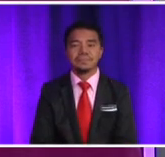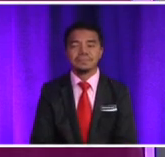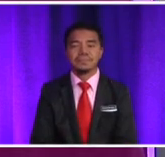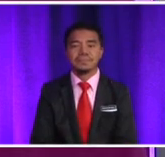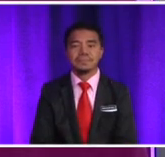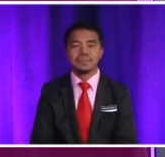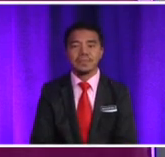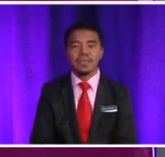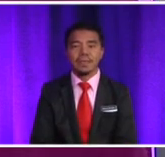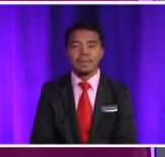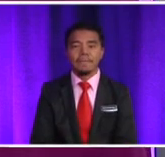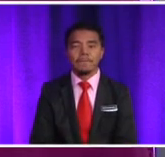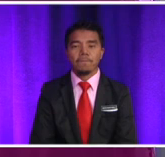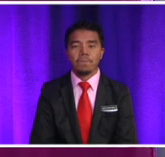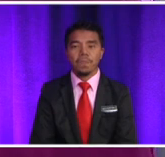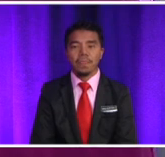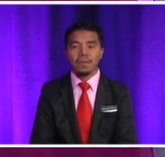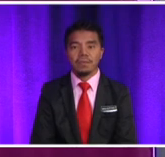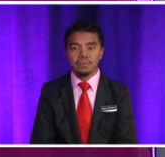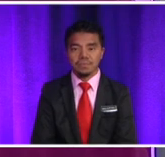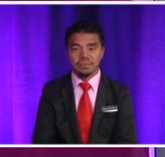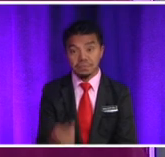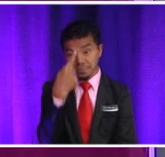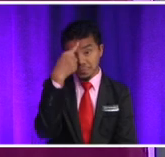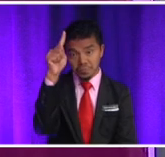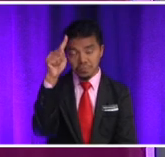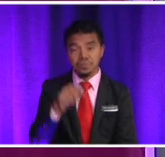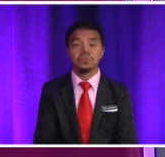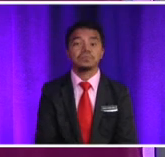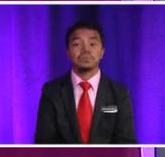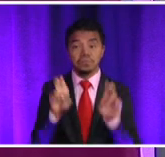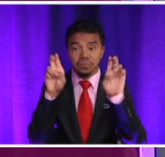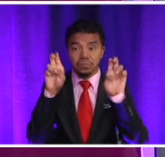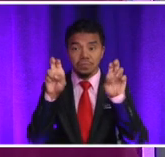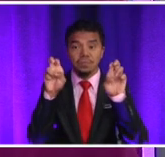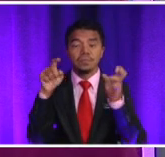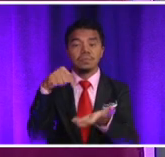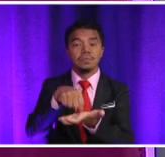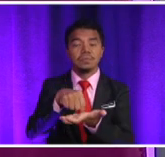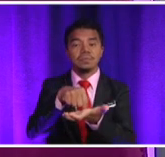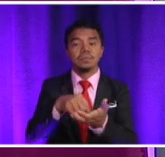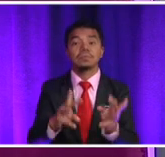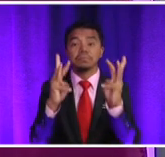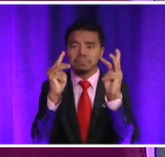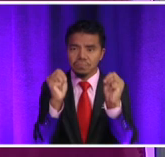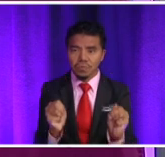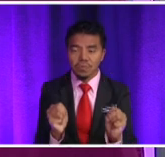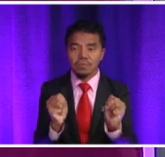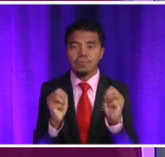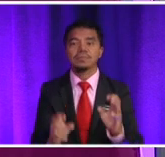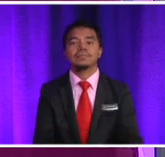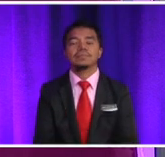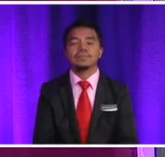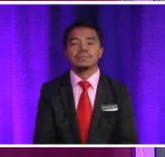Jadi untuk mata pelajaran ini tajuk ini ya Yang penting murid karena sangat